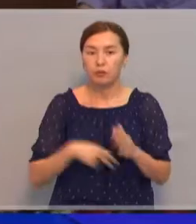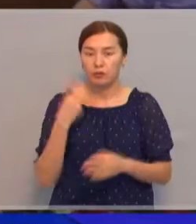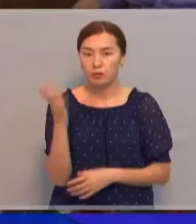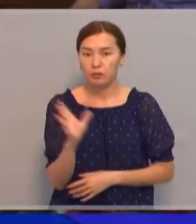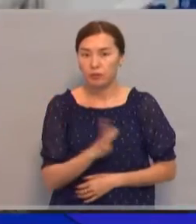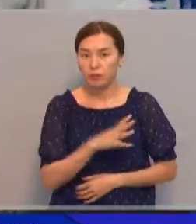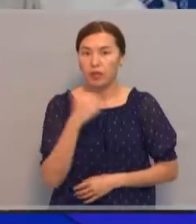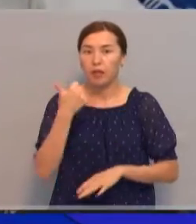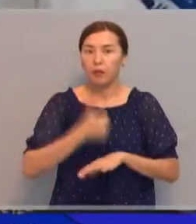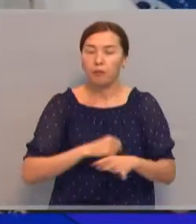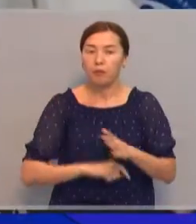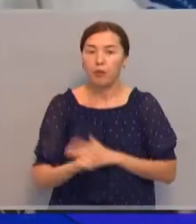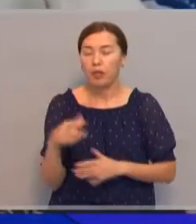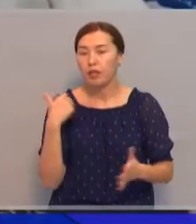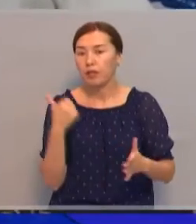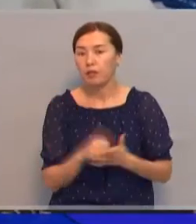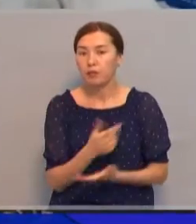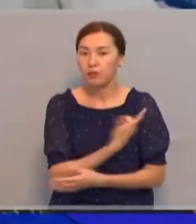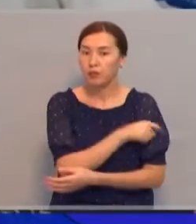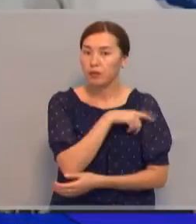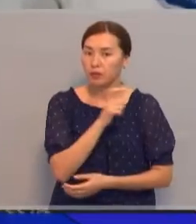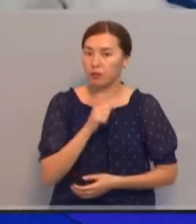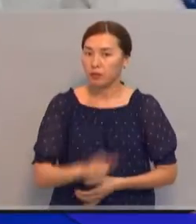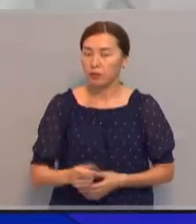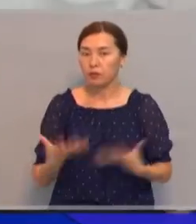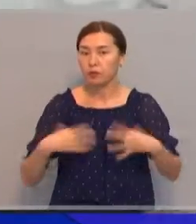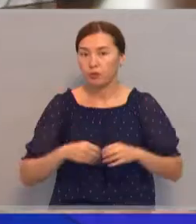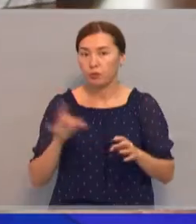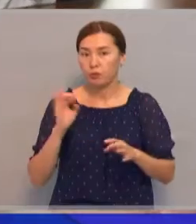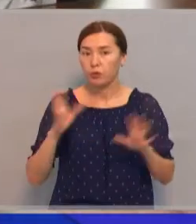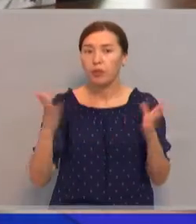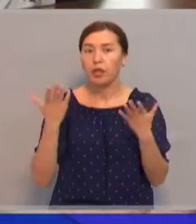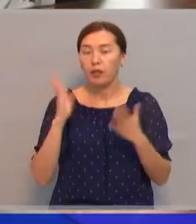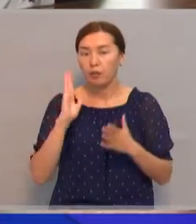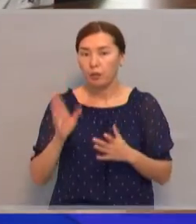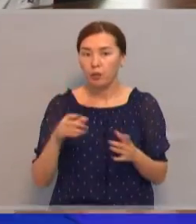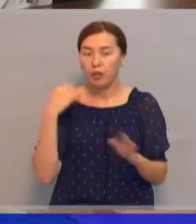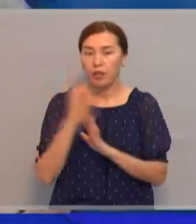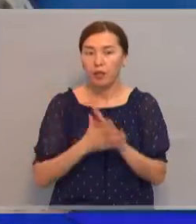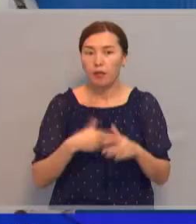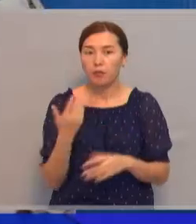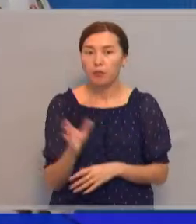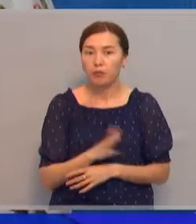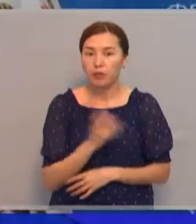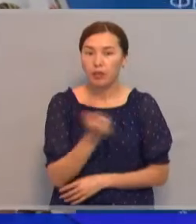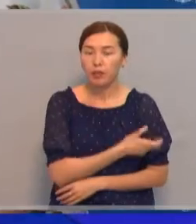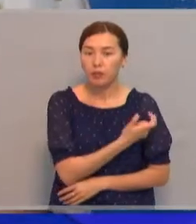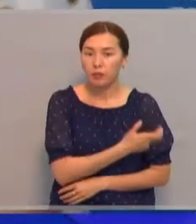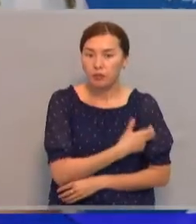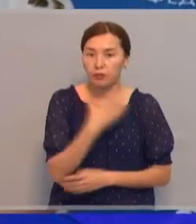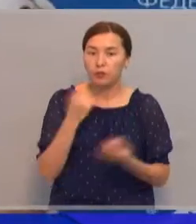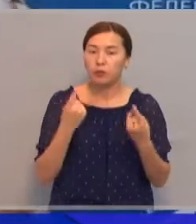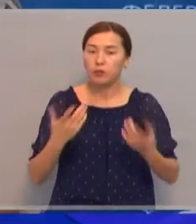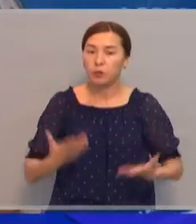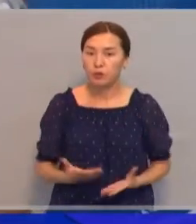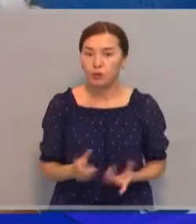бергендей. Басшыдан бастап қосшыға дейін медицина мамандарының қоғамдағы рөлі қандай екенін жіті түсіндірді. Аққалаттылардың